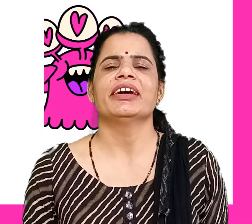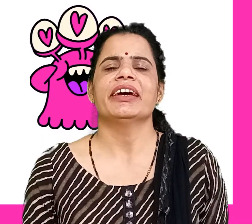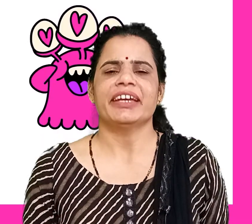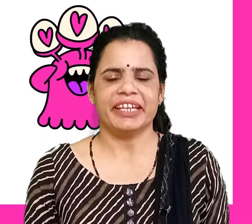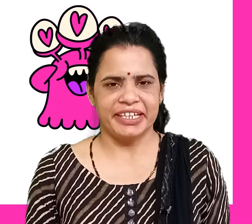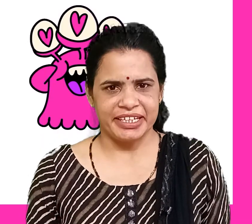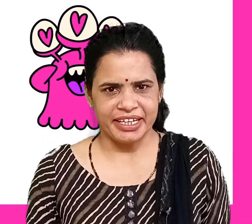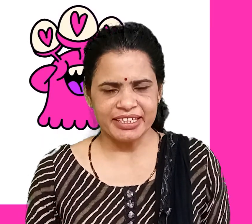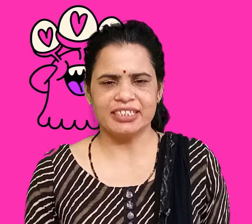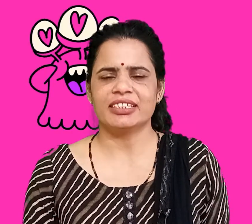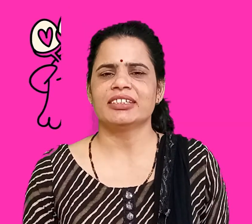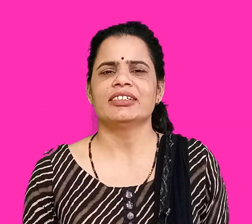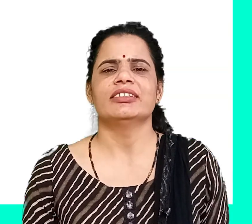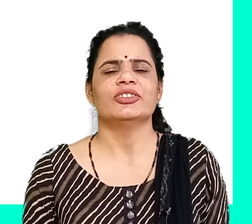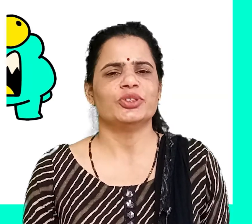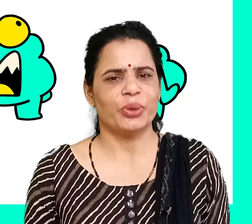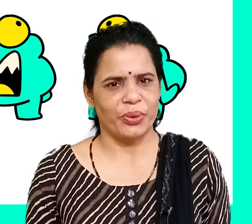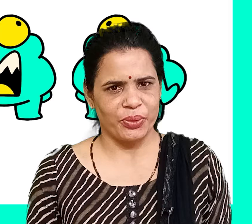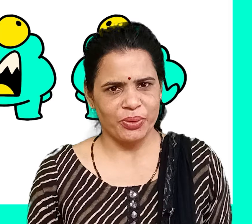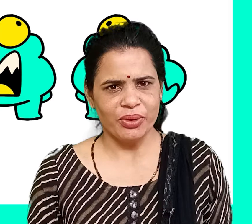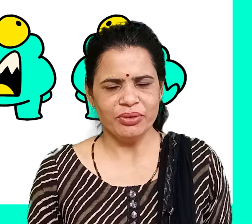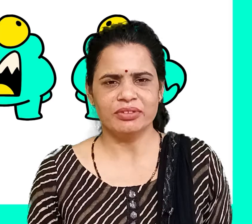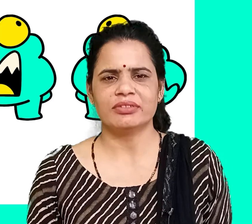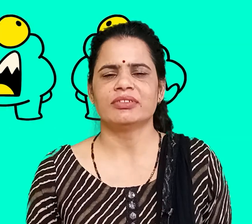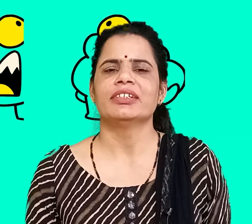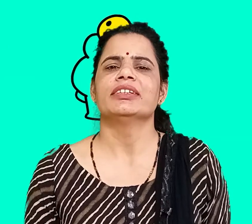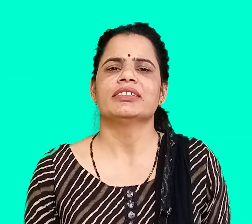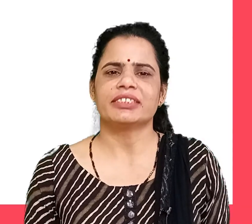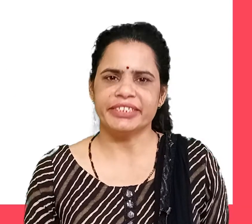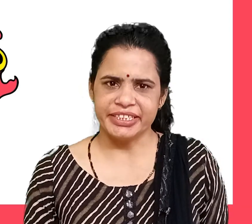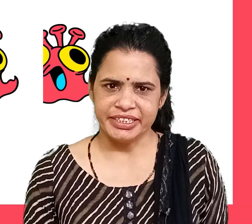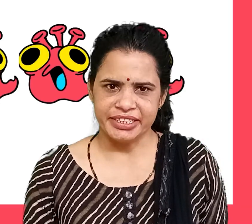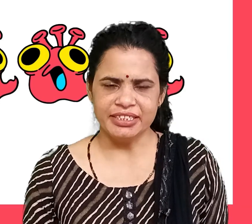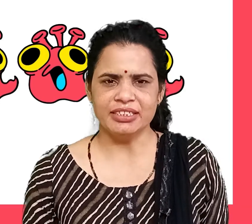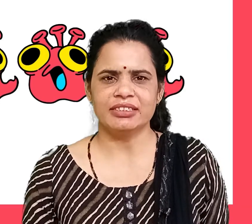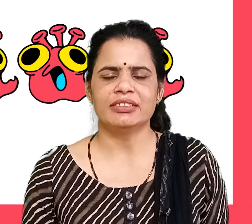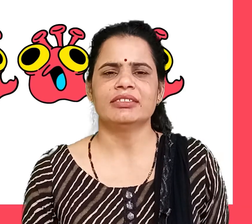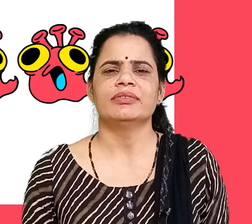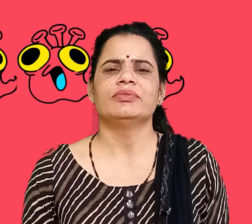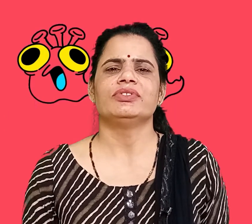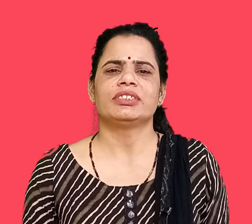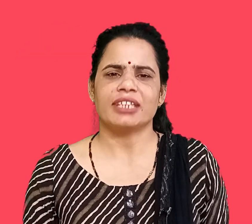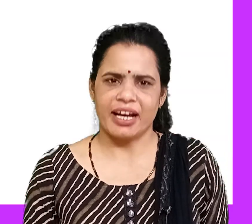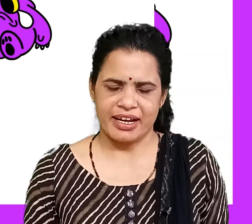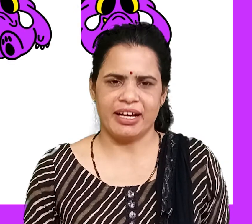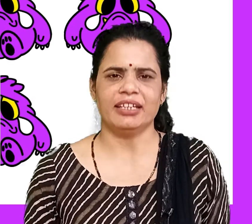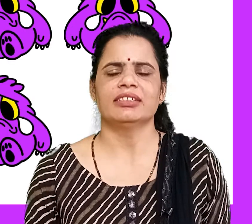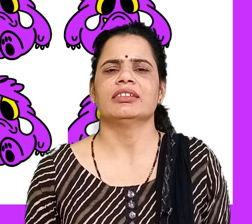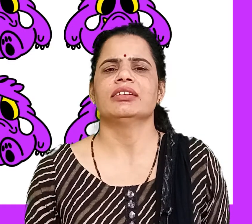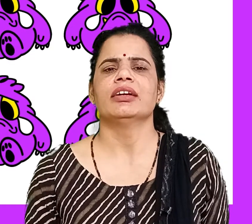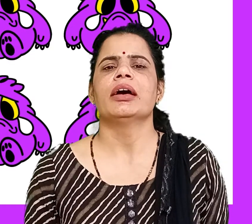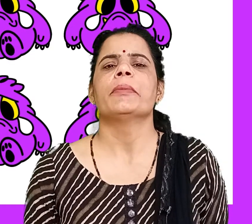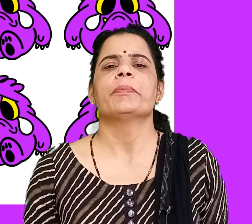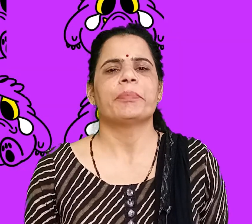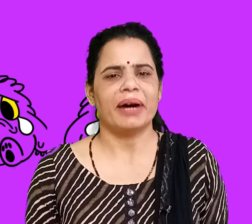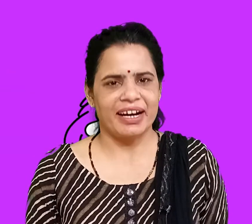हैं। एक, दो, तीन,